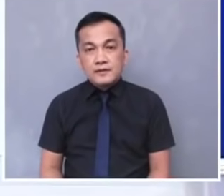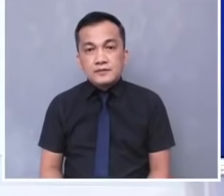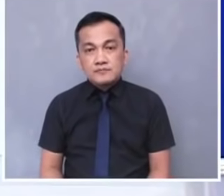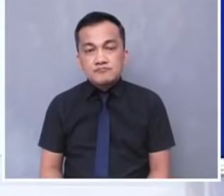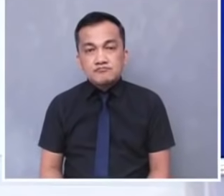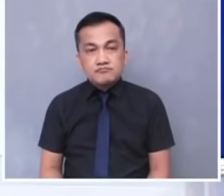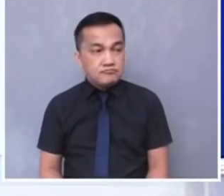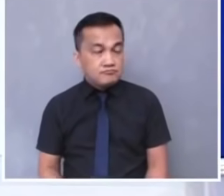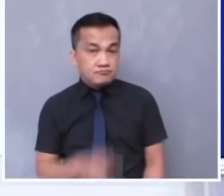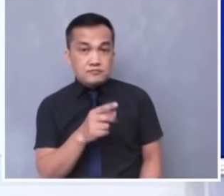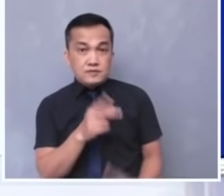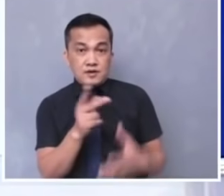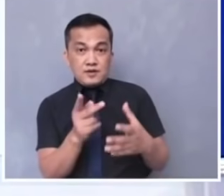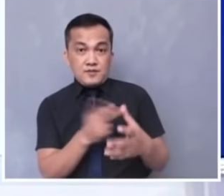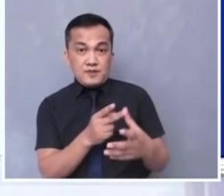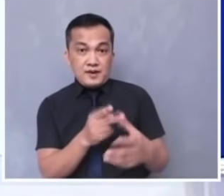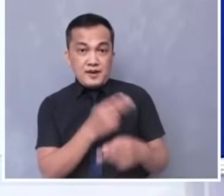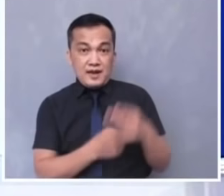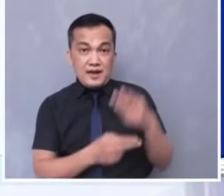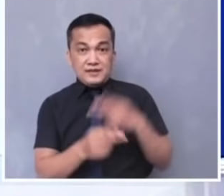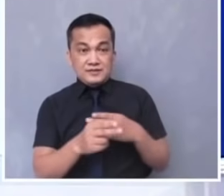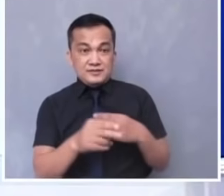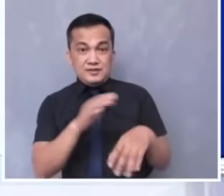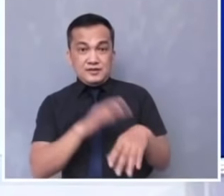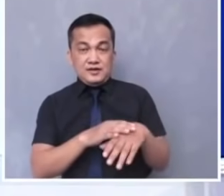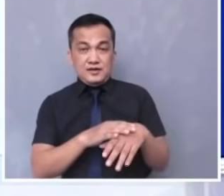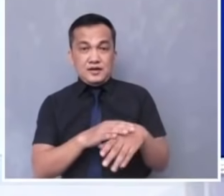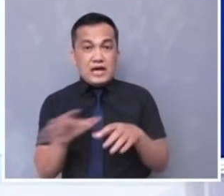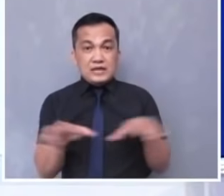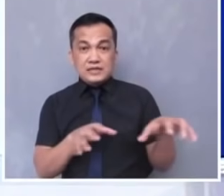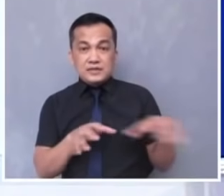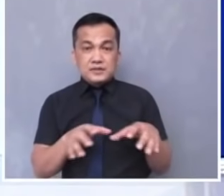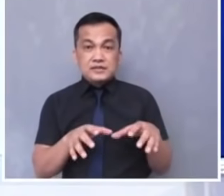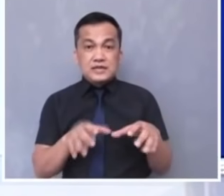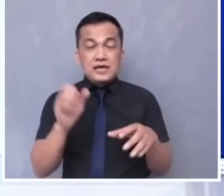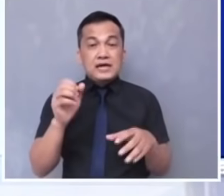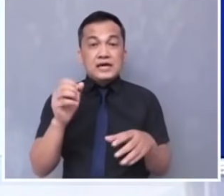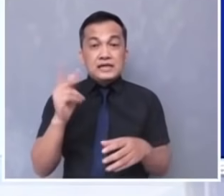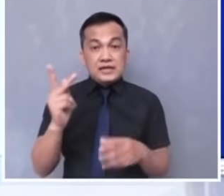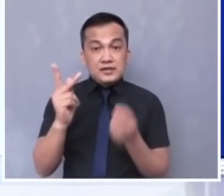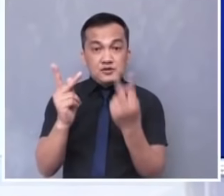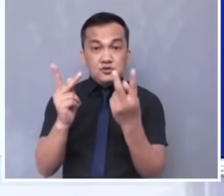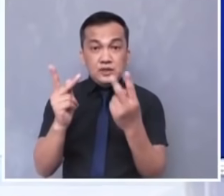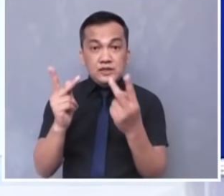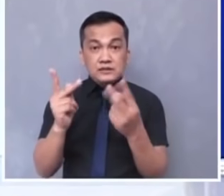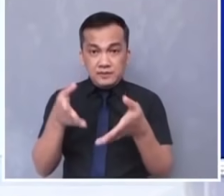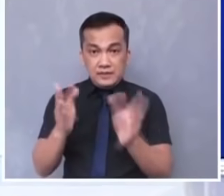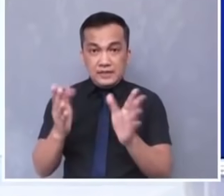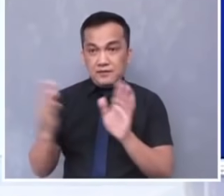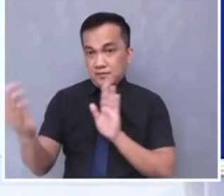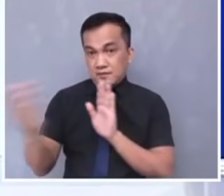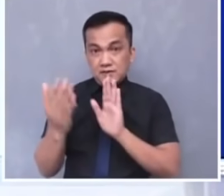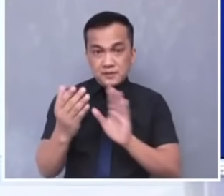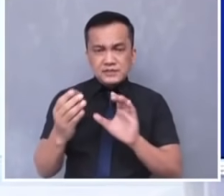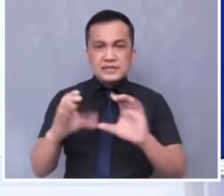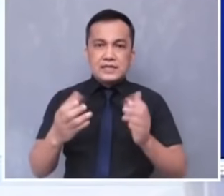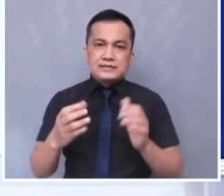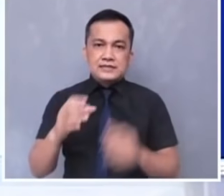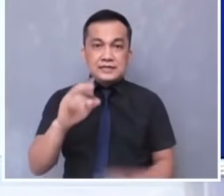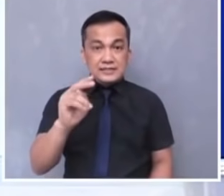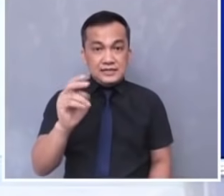Prioridad ang hands-on activity sa mga senior high school na pinayagang mag-face-to-face classes sa NCR. Unti-unti na